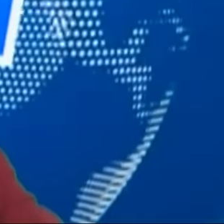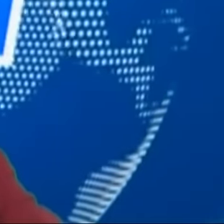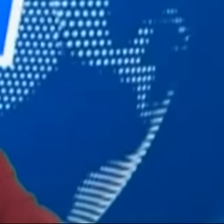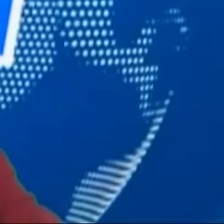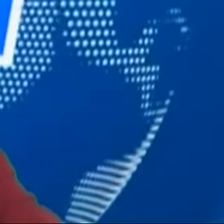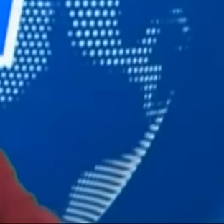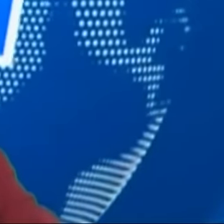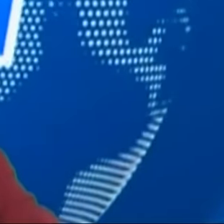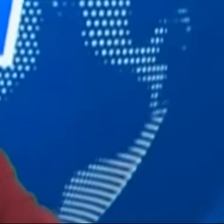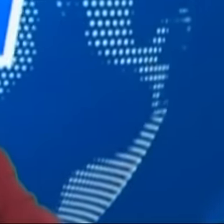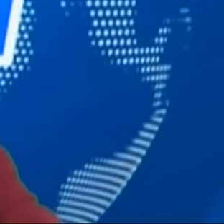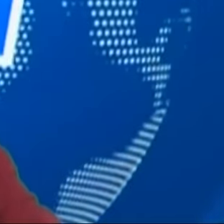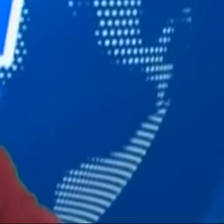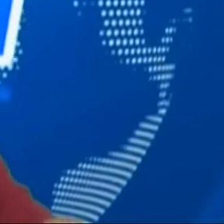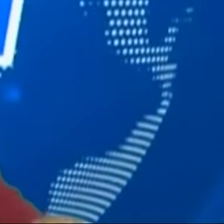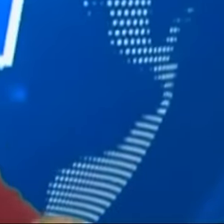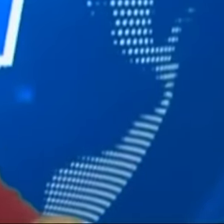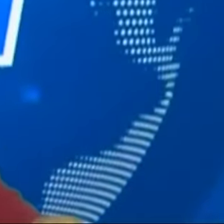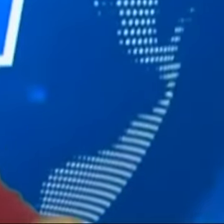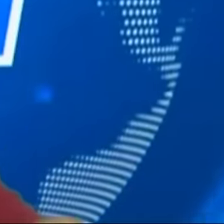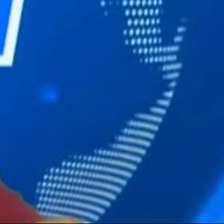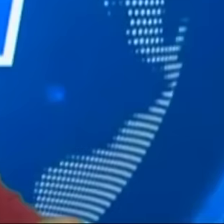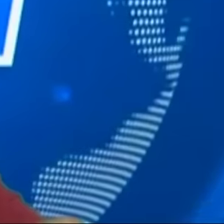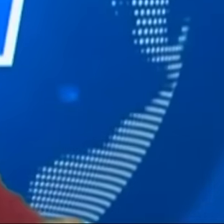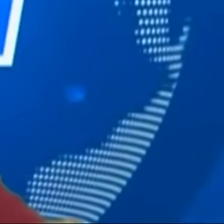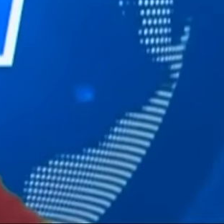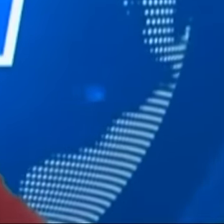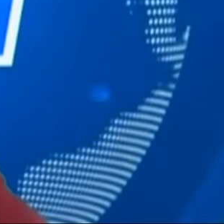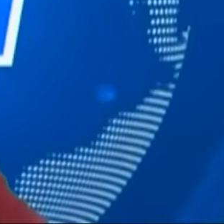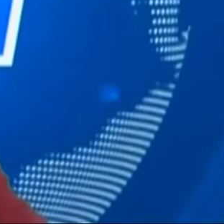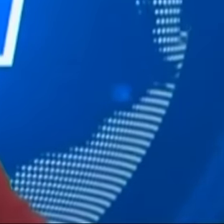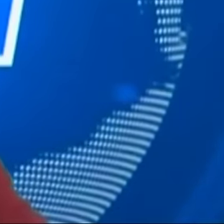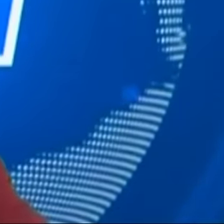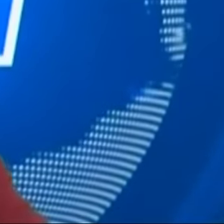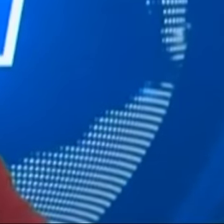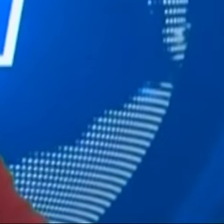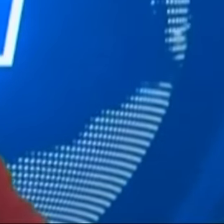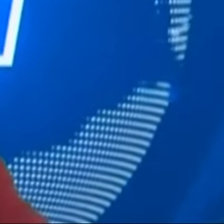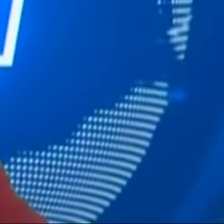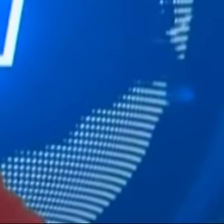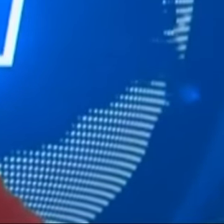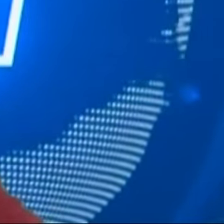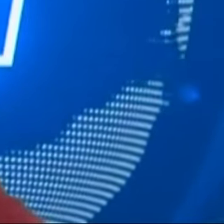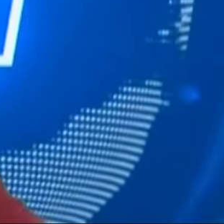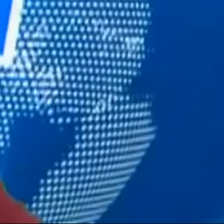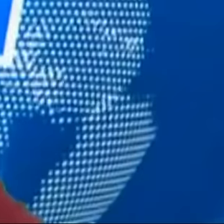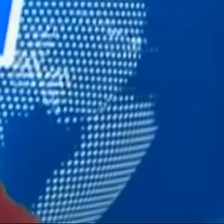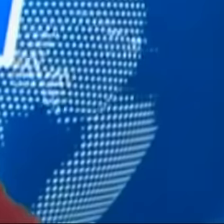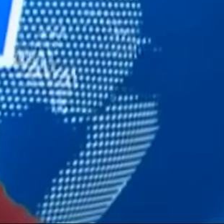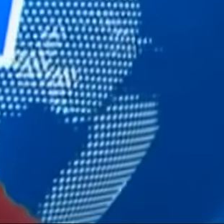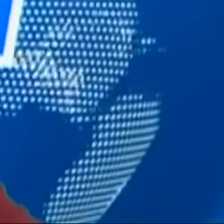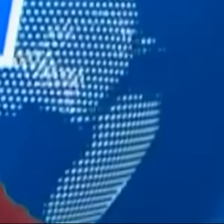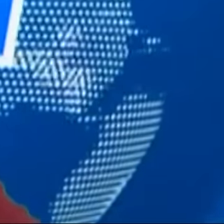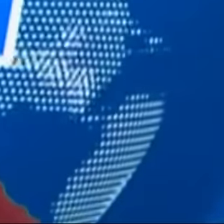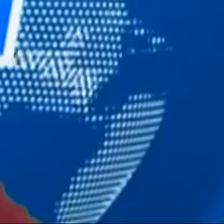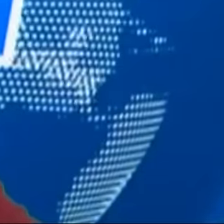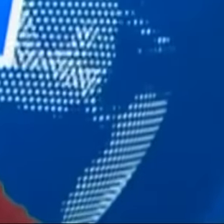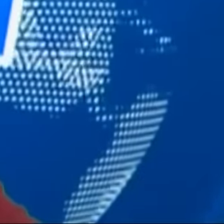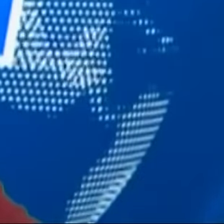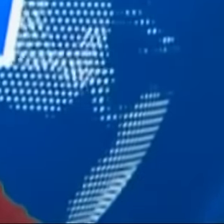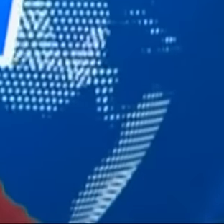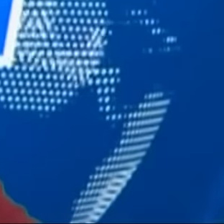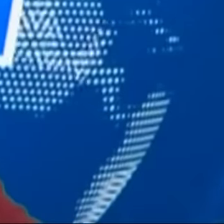Maman Angebi. Bienvenue à toutes et à tous. L'attaque terroriste de l'armée rwandaise contre les camps des déplacés de